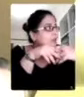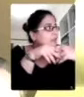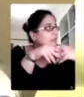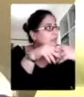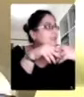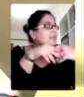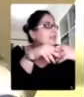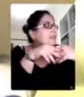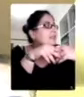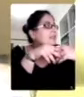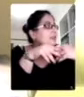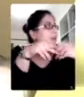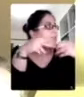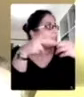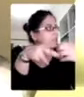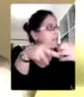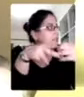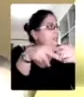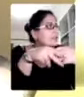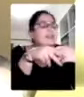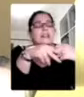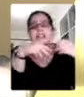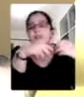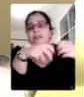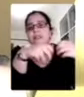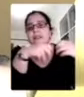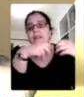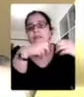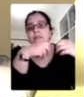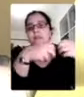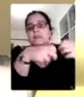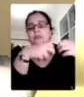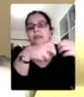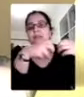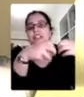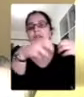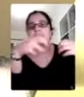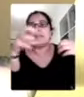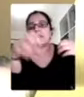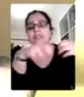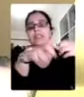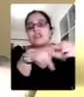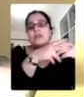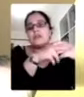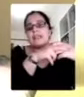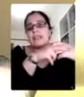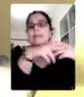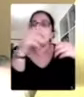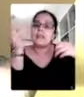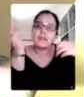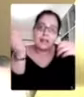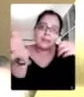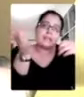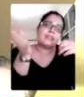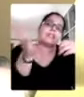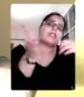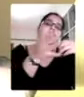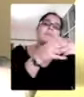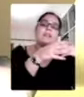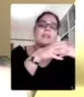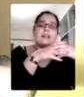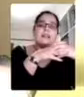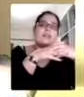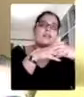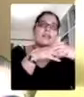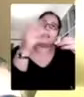12-13 tanedir. Geri kalanlarının tamamı içilmiştir. Hiçbirinde bir problem yaşamadım dibini içmiyorum diye. Ama dibini